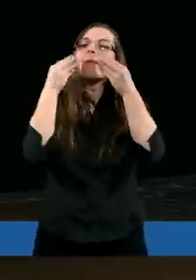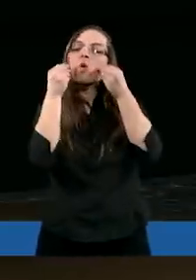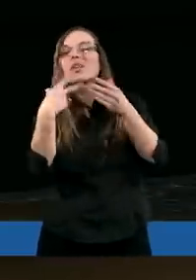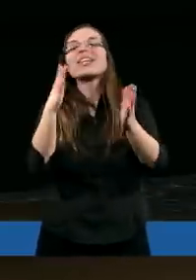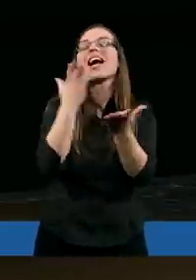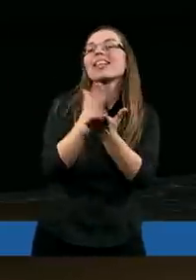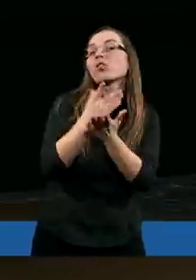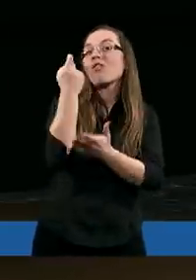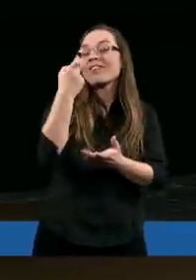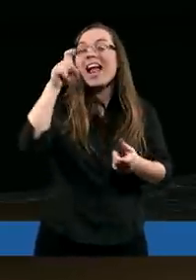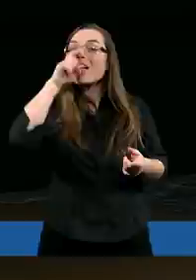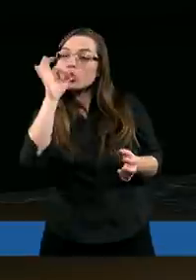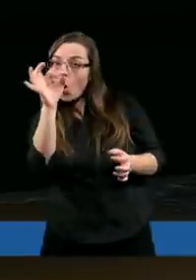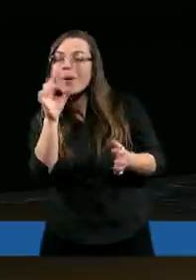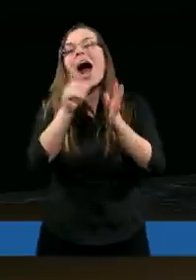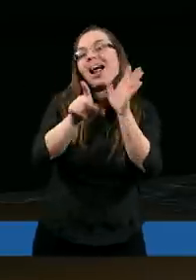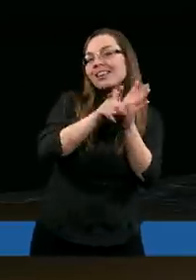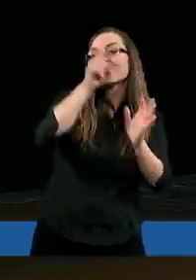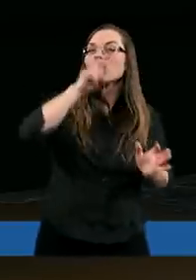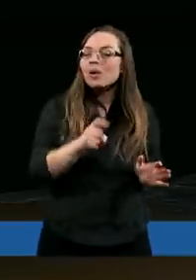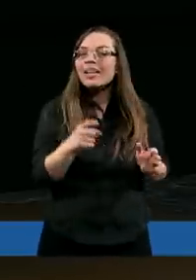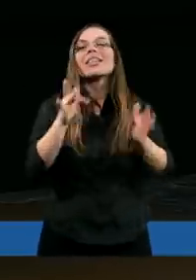chwilach dobrych, tylko w złych. Pan Jezus